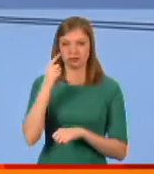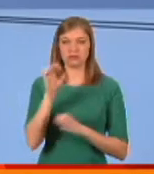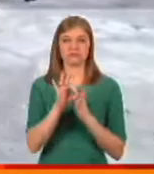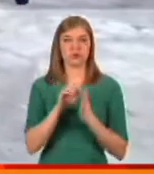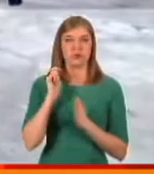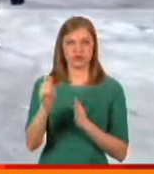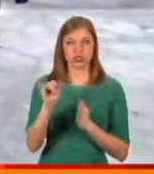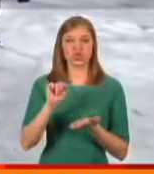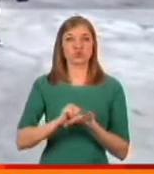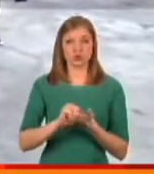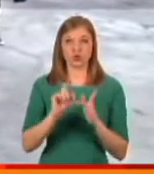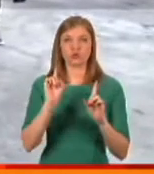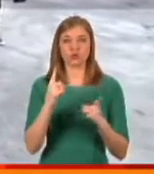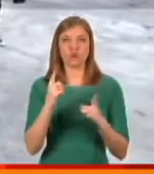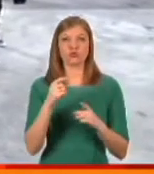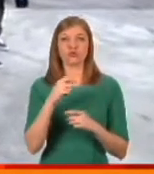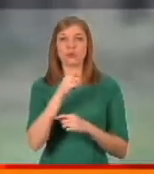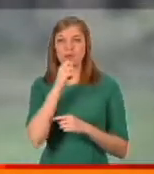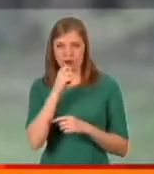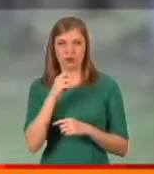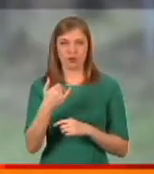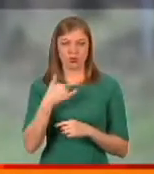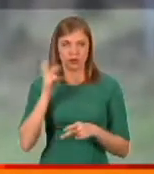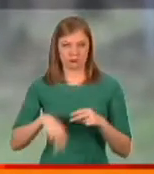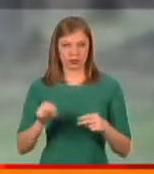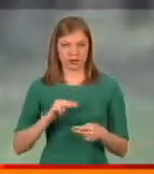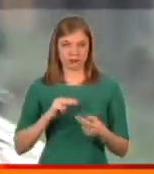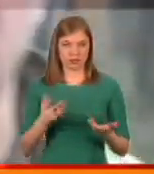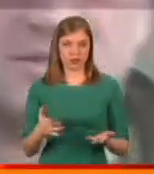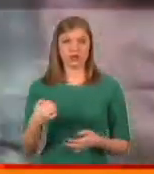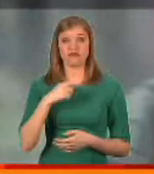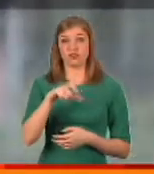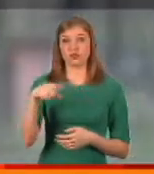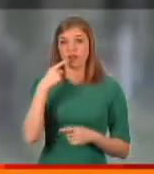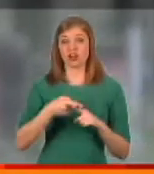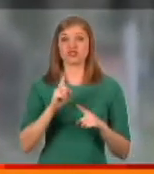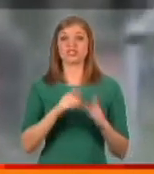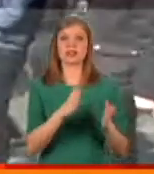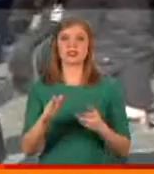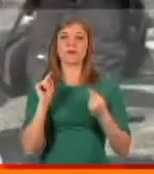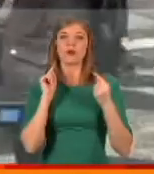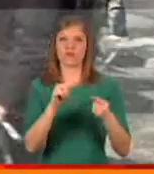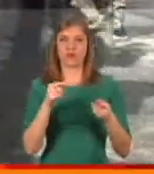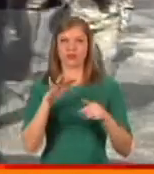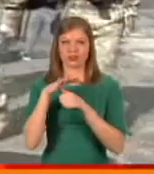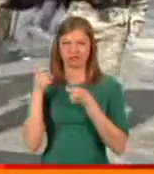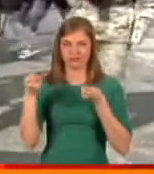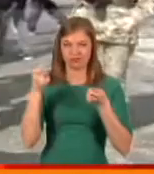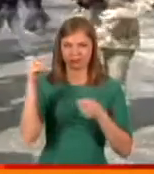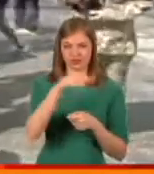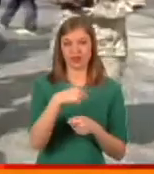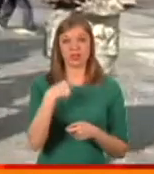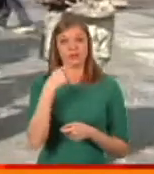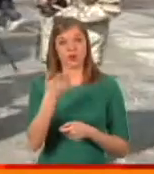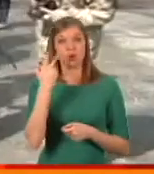і журналісти, бо радіомікрофони раз по раз у нас припиняли працювати. Військові кажуть, це система проти квадрокоптерів. Я нагадаю,